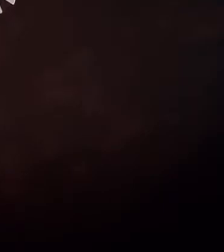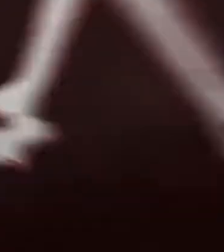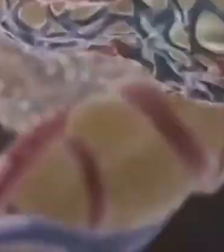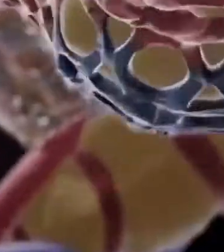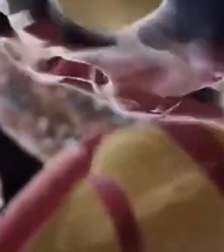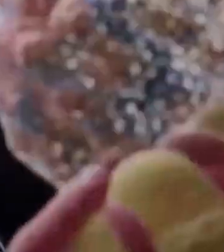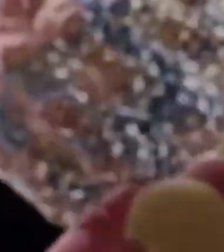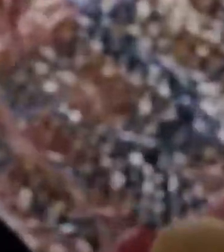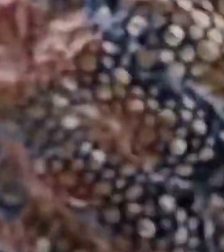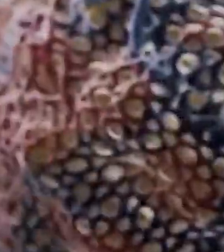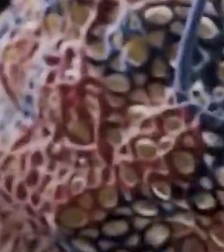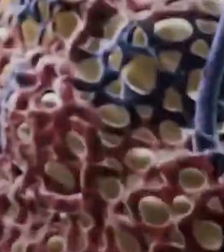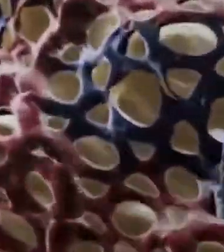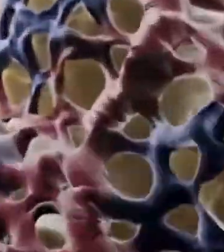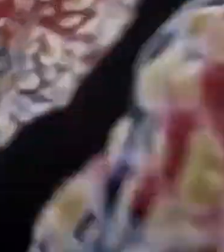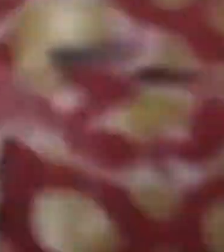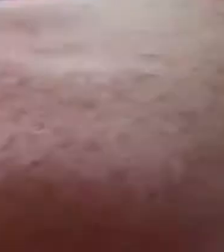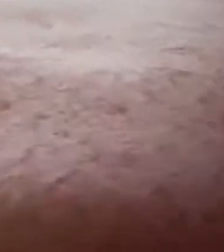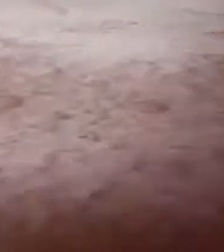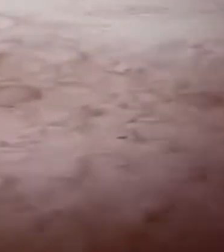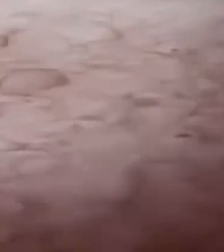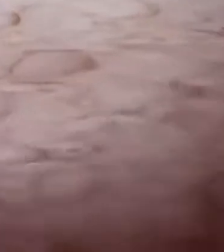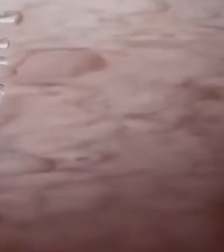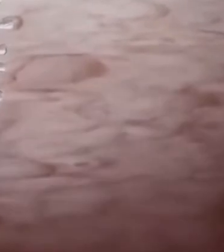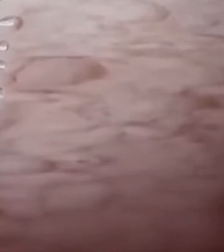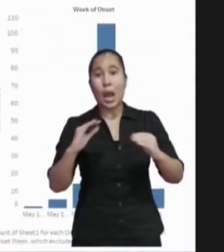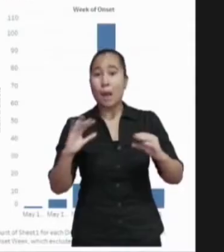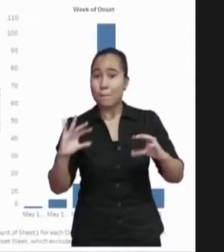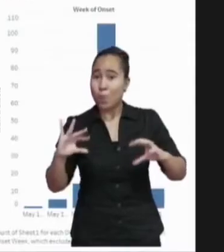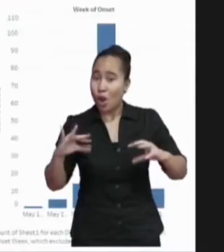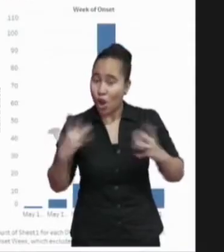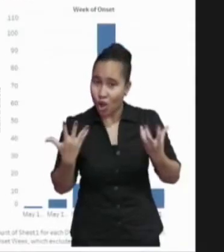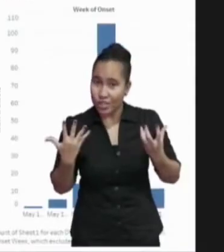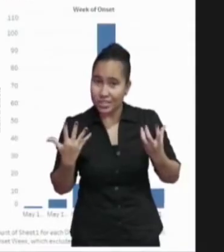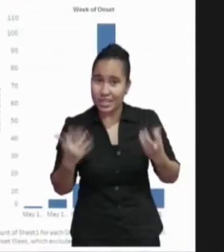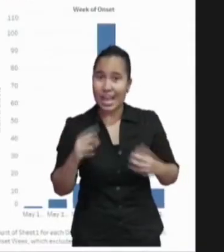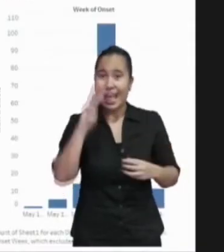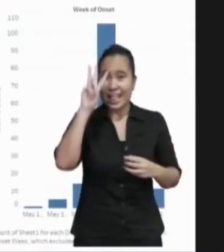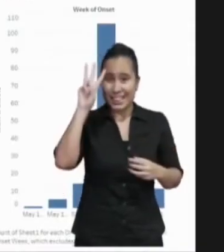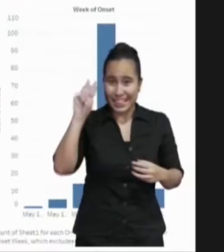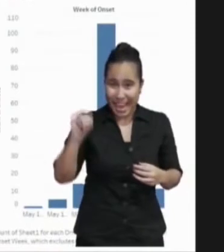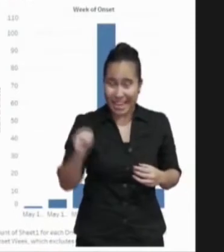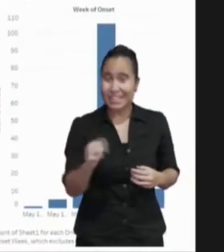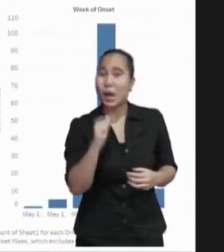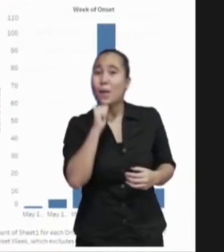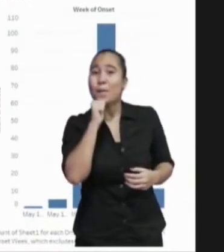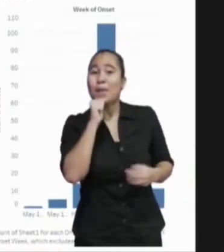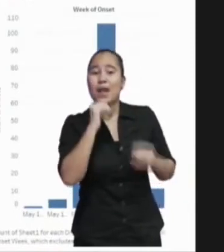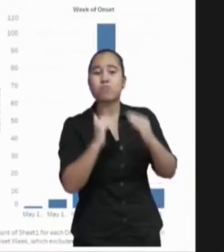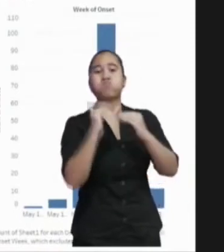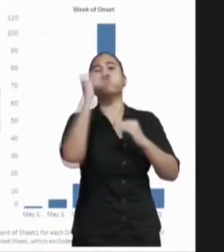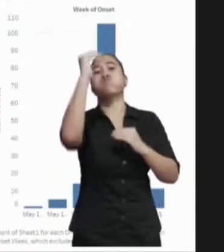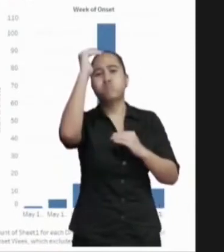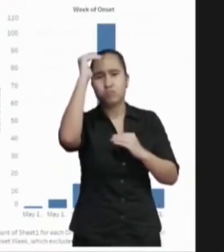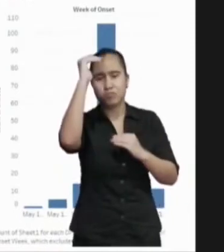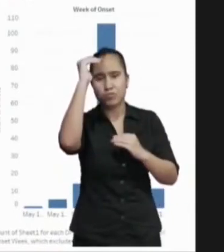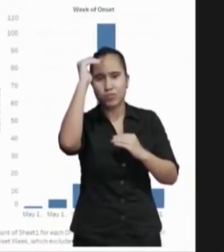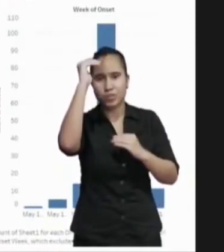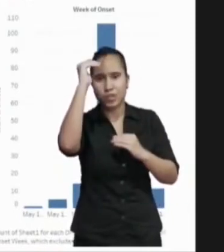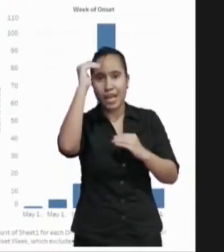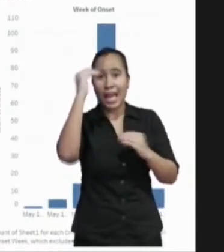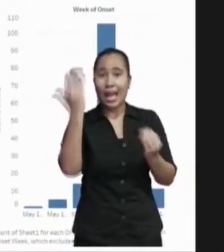langzaam naar boven. Maar plots rond 30 mei zie je ineens een hele grote stijging. En dan weer